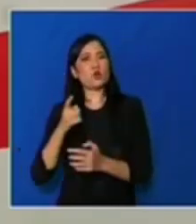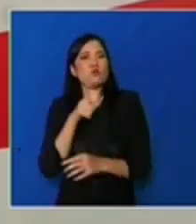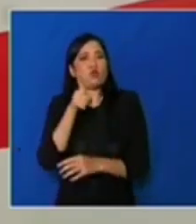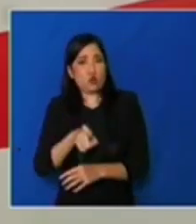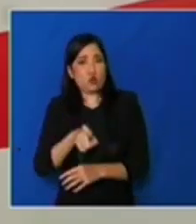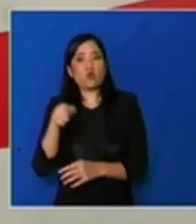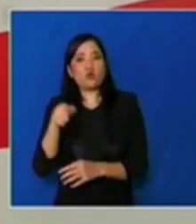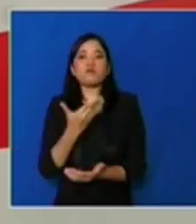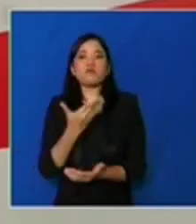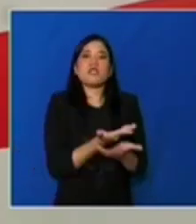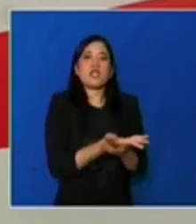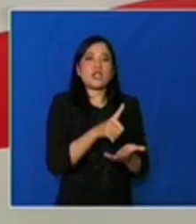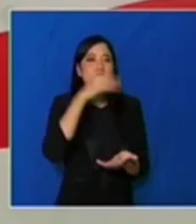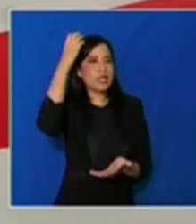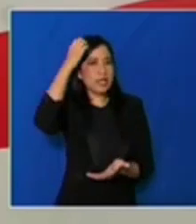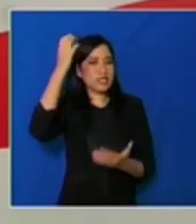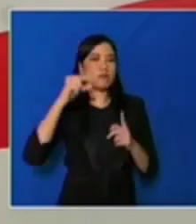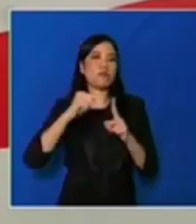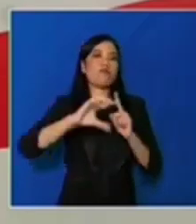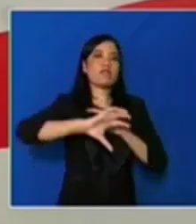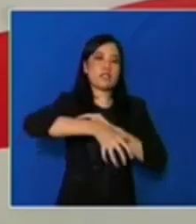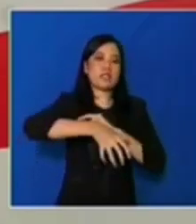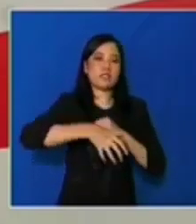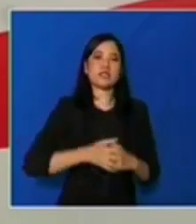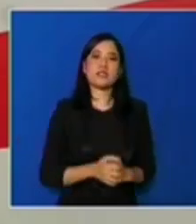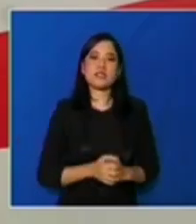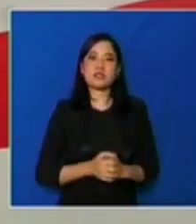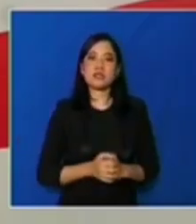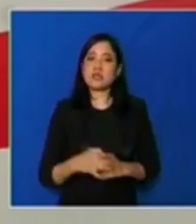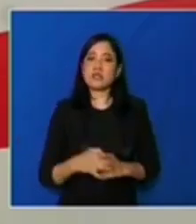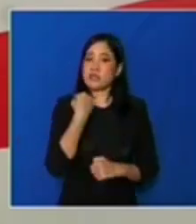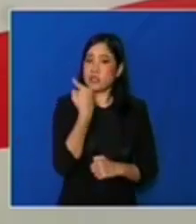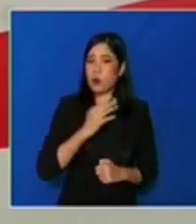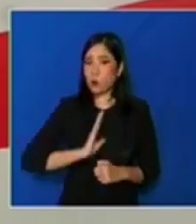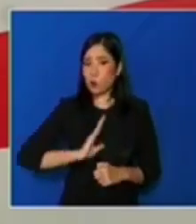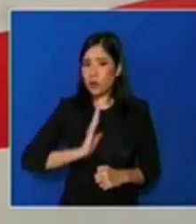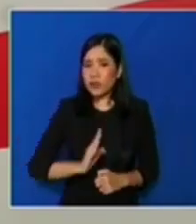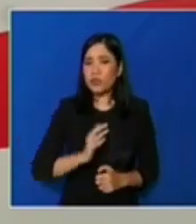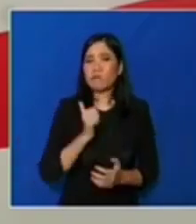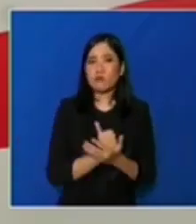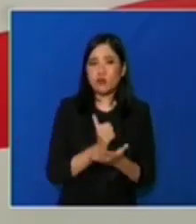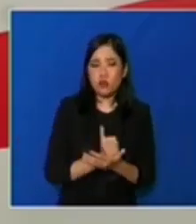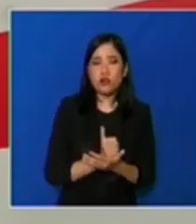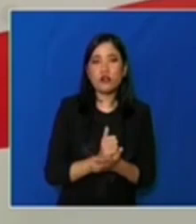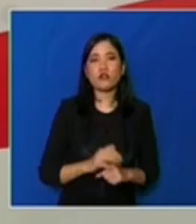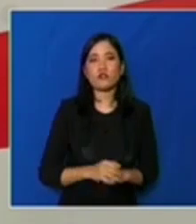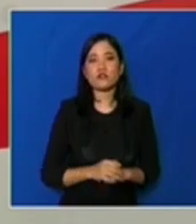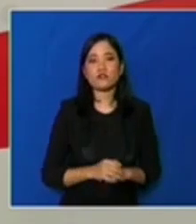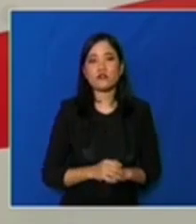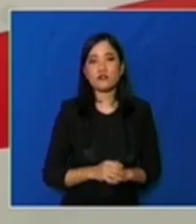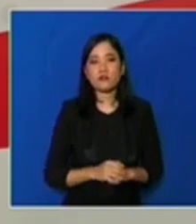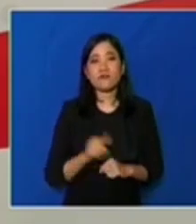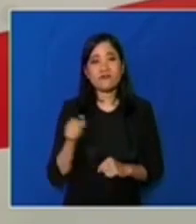melalui Dinas Kesehatan bukti komitmen kita sudah kuat untuk ini dan kita pastikan bahwa